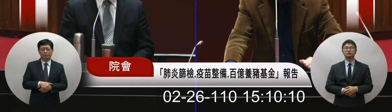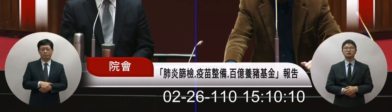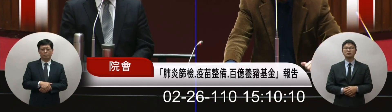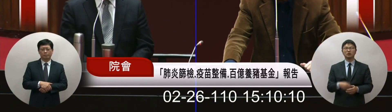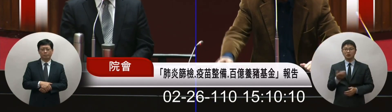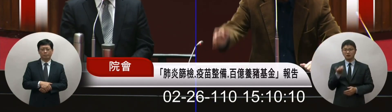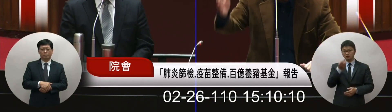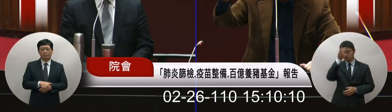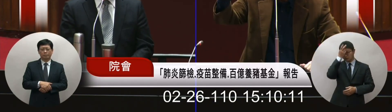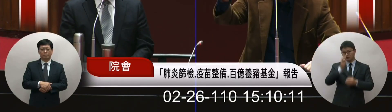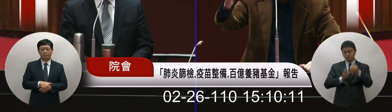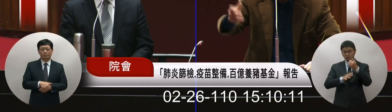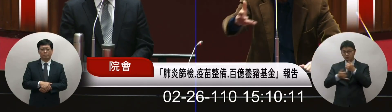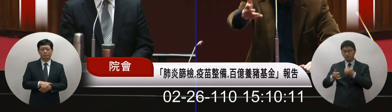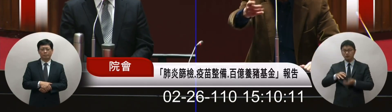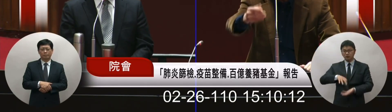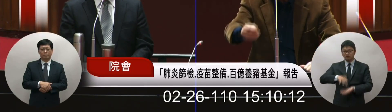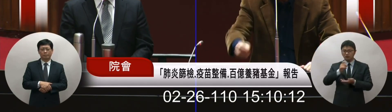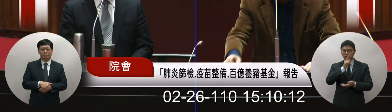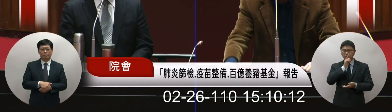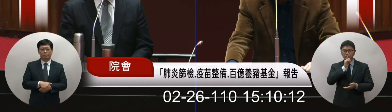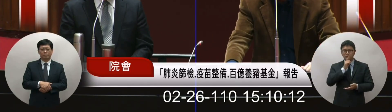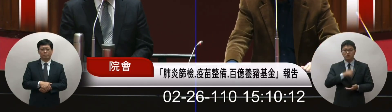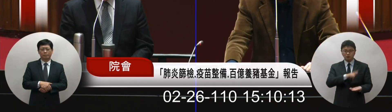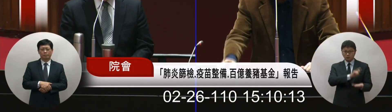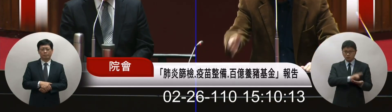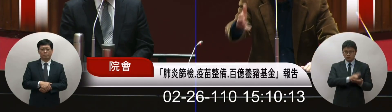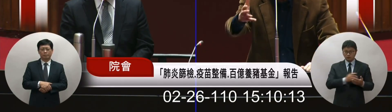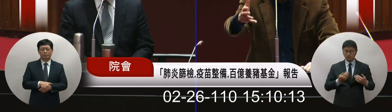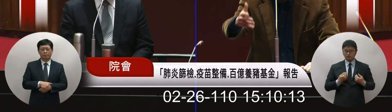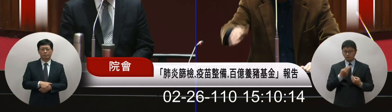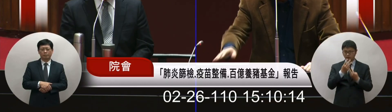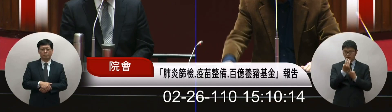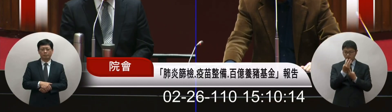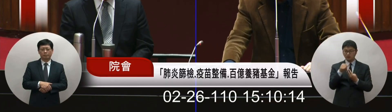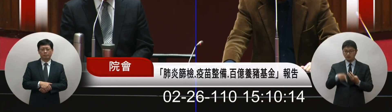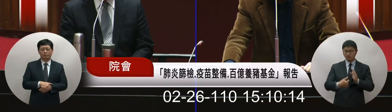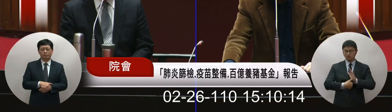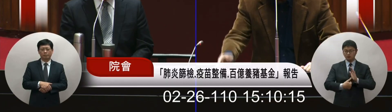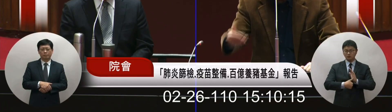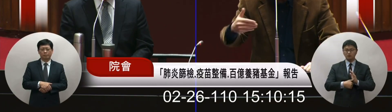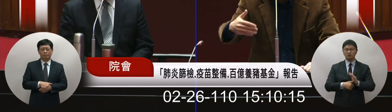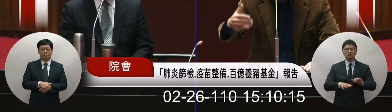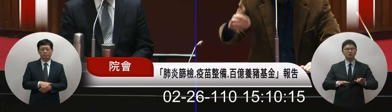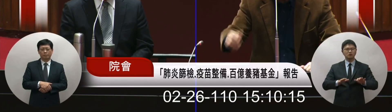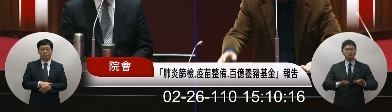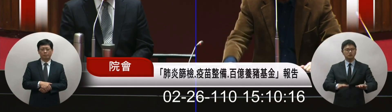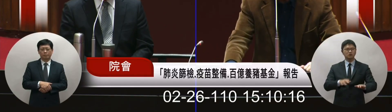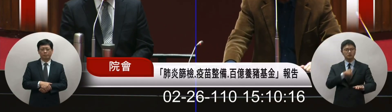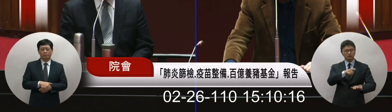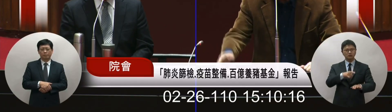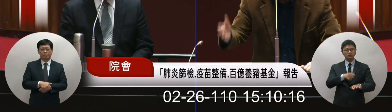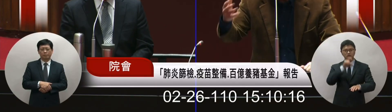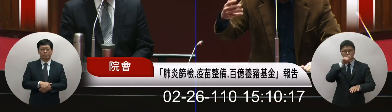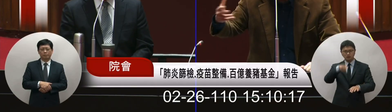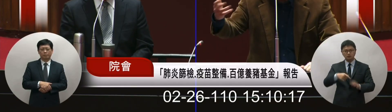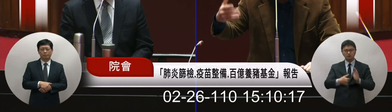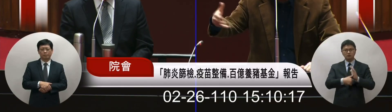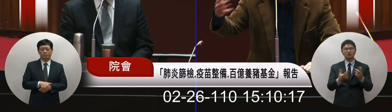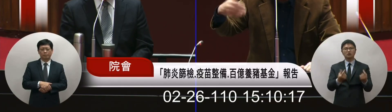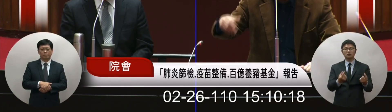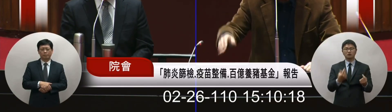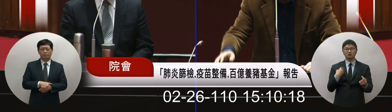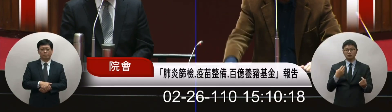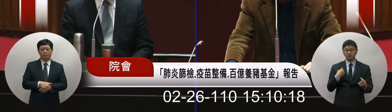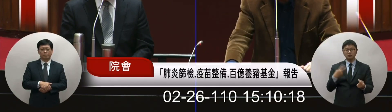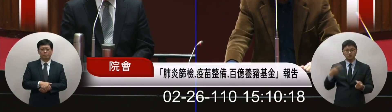也提到说，这个武汉肺炎的名称，现在你还是使用这个名称，那美国总